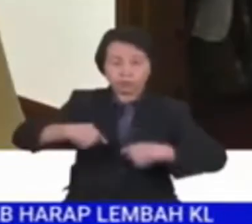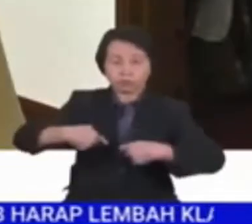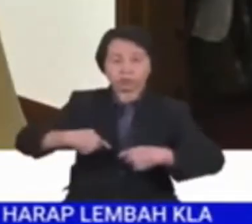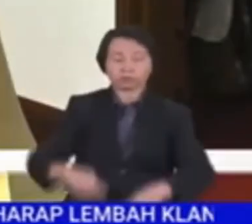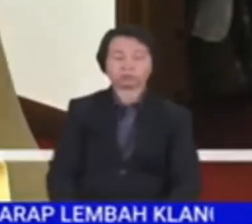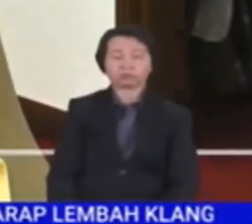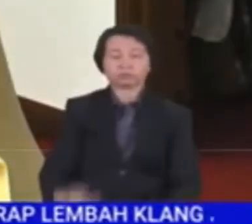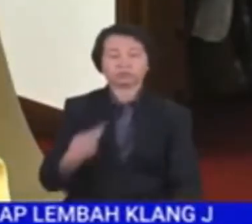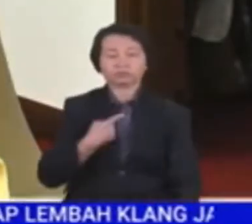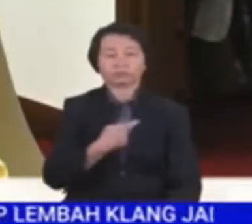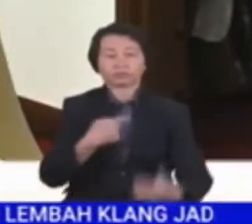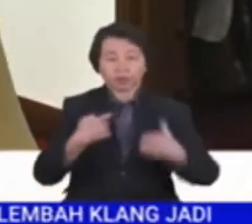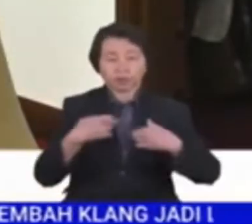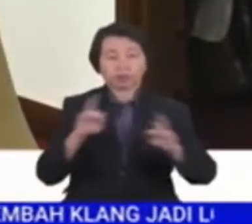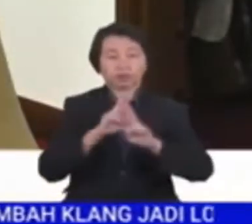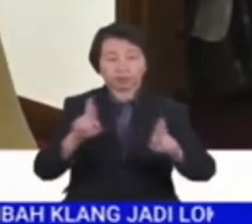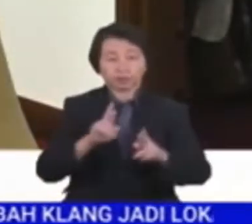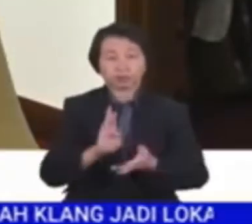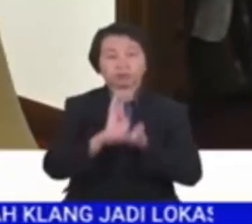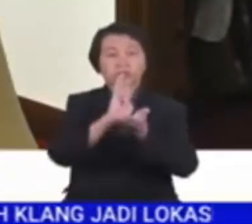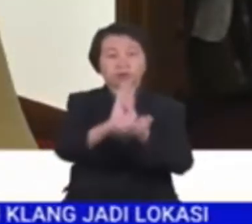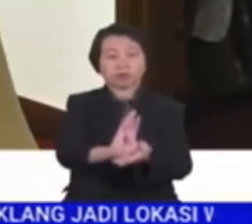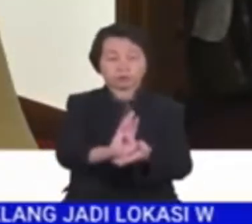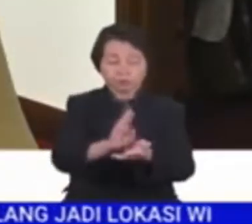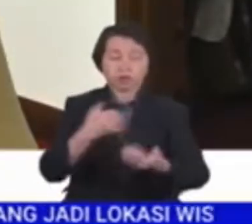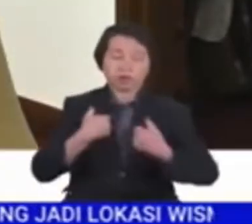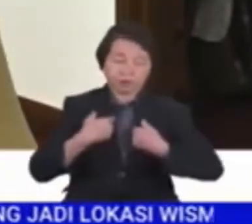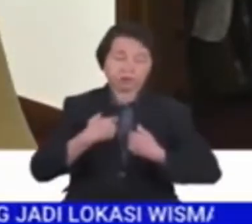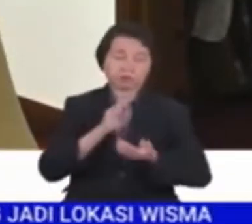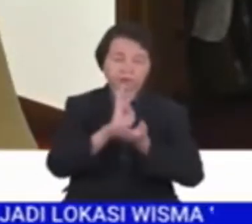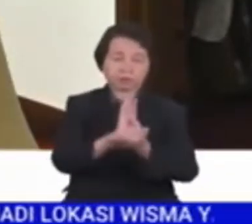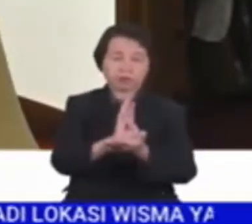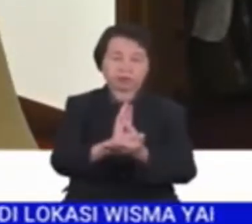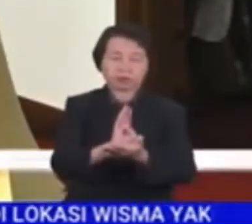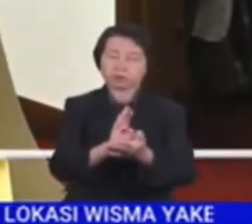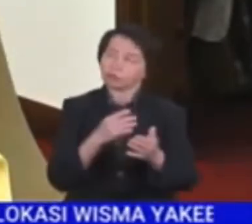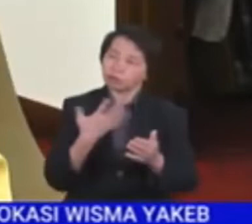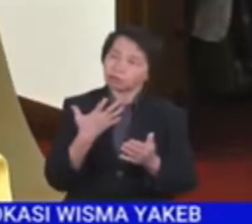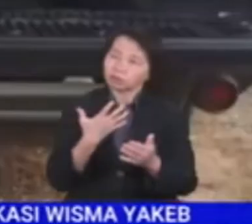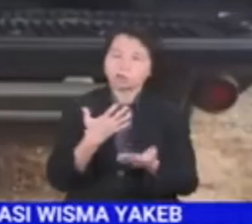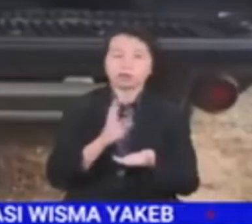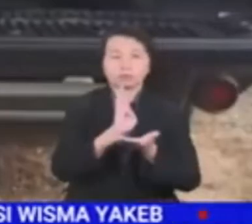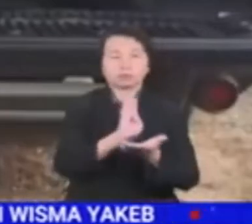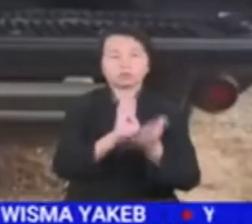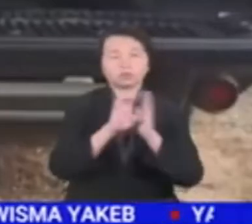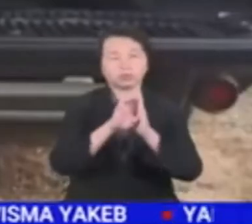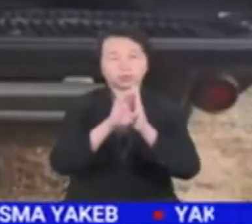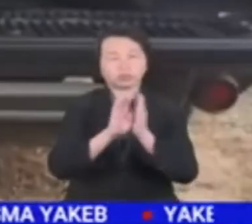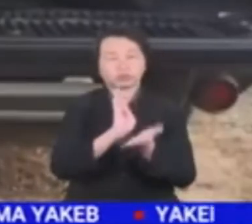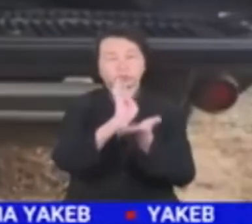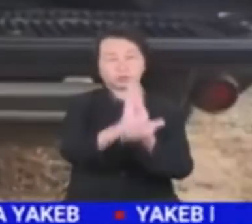juga menyediakan bantuan sebenarnya, ya, bantuan dari sudut bantuan